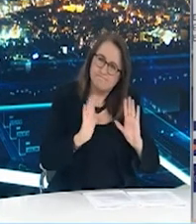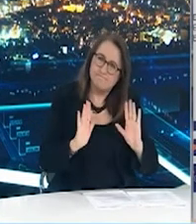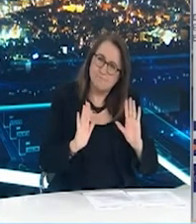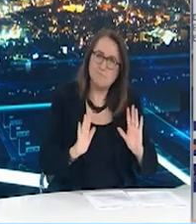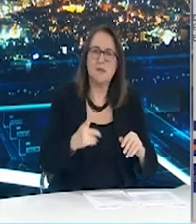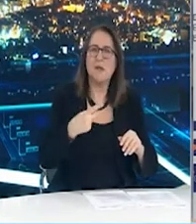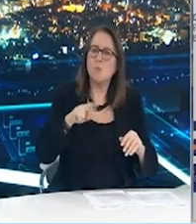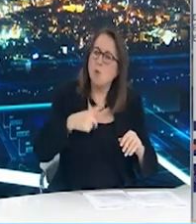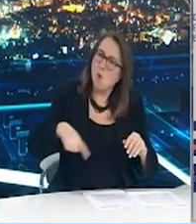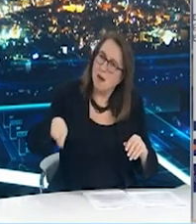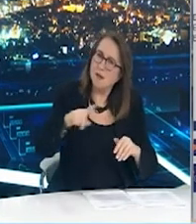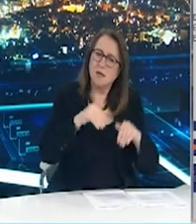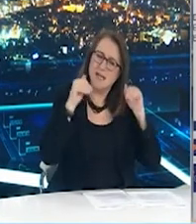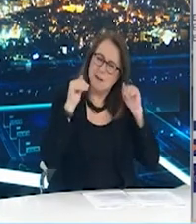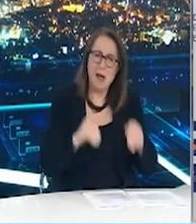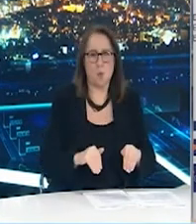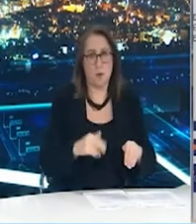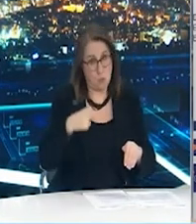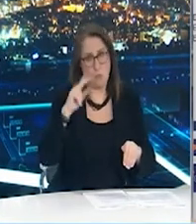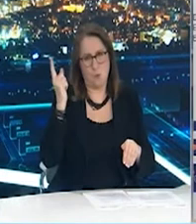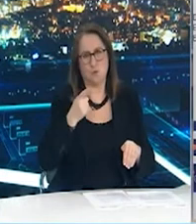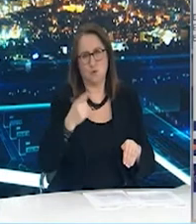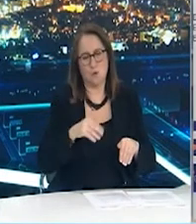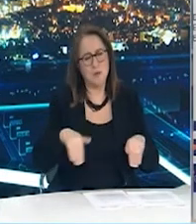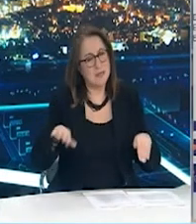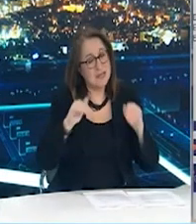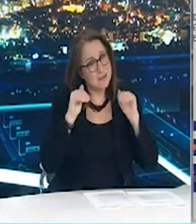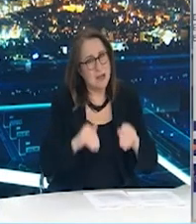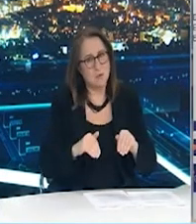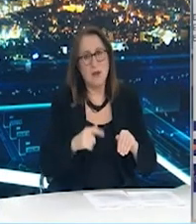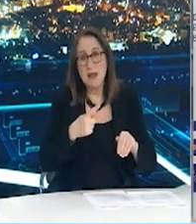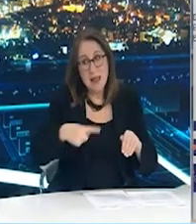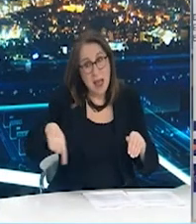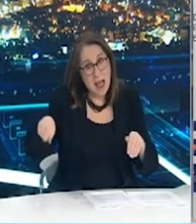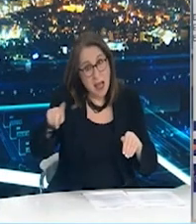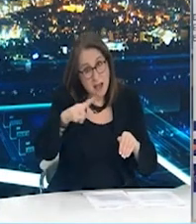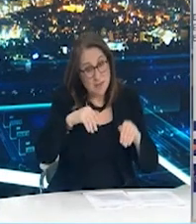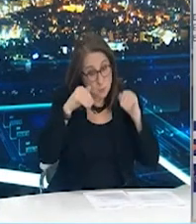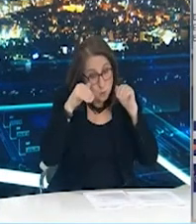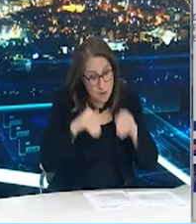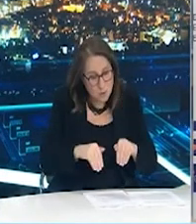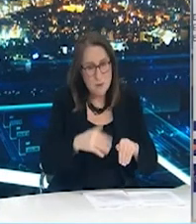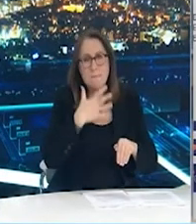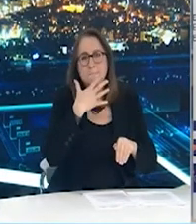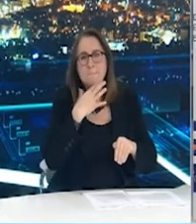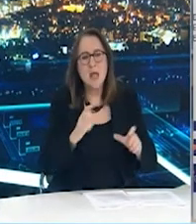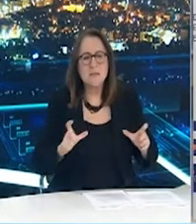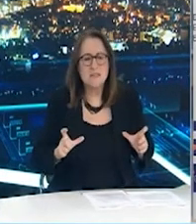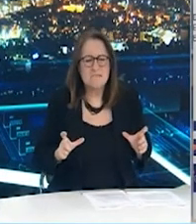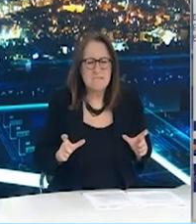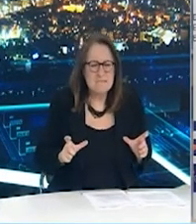δούμε μια εκθετική αύξηση των κρουσμάτων. Οι πολίτες αυτοί δημιουργούν ένα τείχος προστασίας και είναι πολύ πιθανό ότι αν δεν